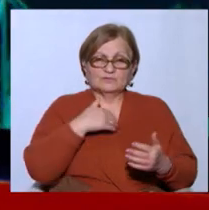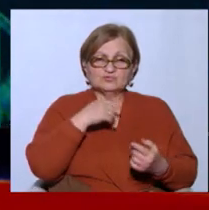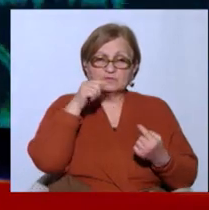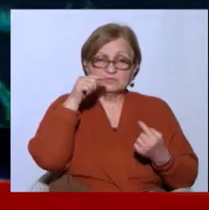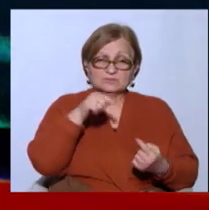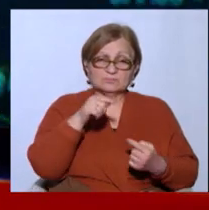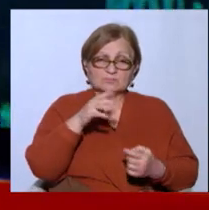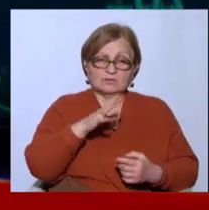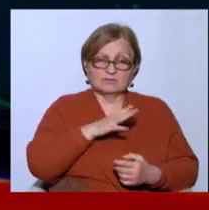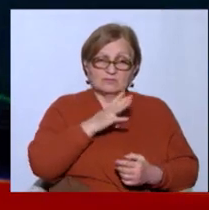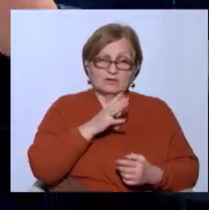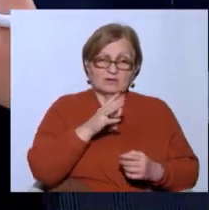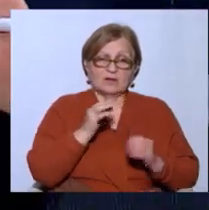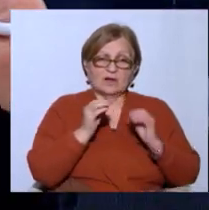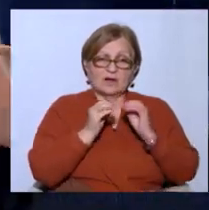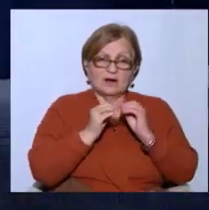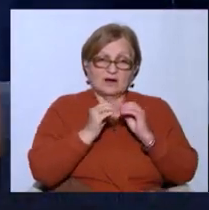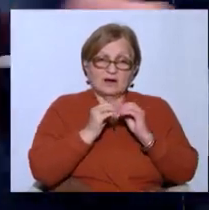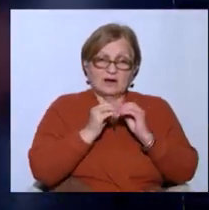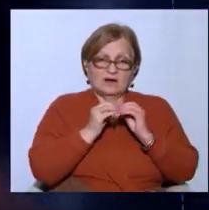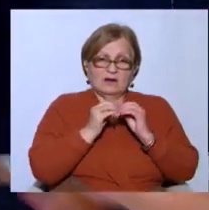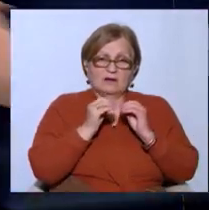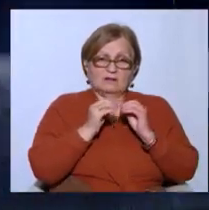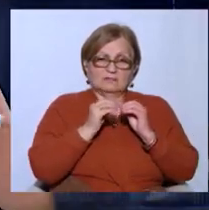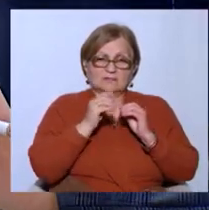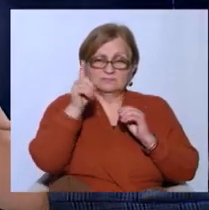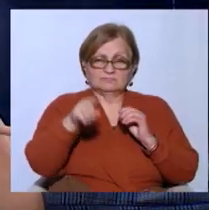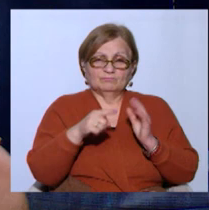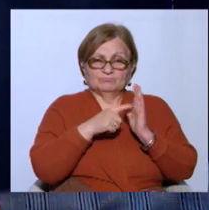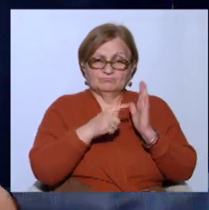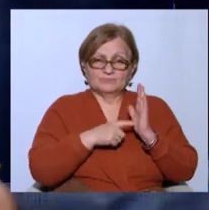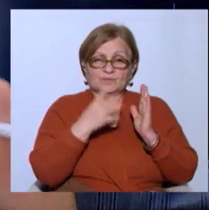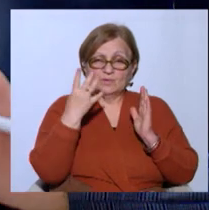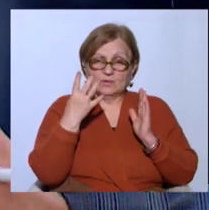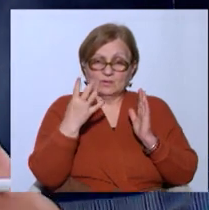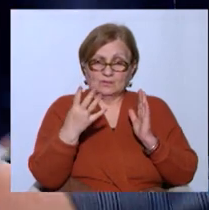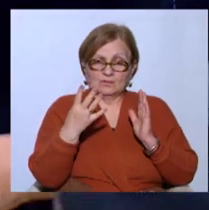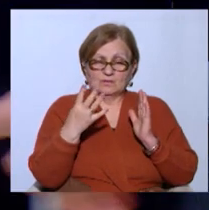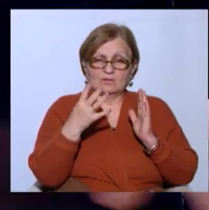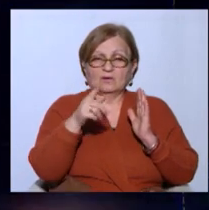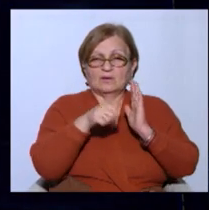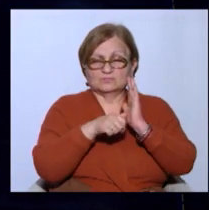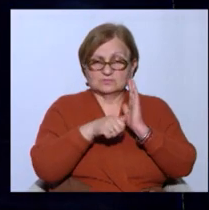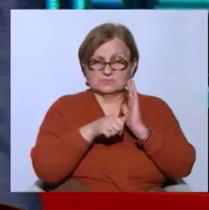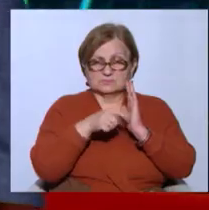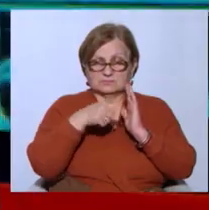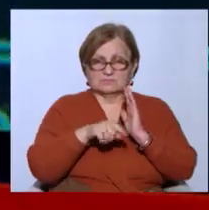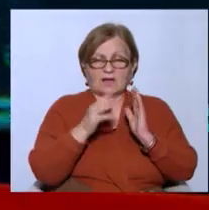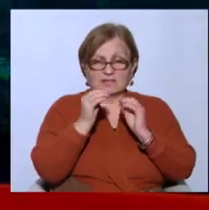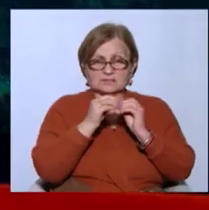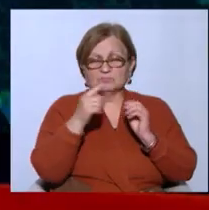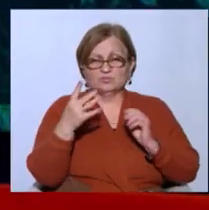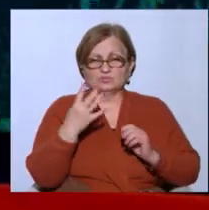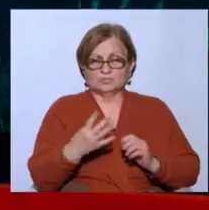გვექნება, ჩვენ შეგვიძლია ჩავწეროთ 10. 1 10-ის ფაქტორიალი გაყოფილი, რადგან 4 ადამიანი გვინდა, 6-ის ფაქტორიალი 10 - 4.